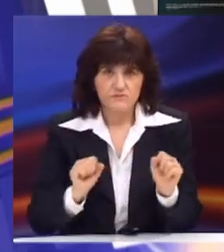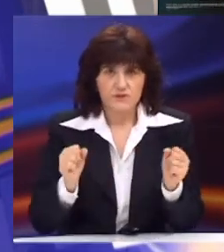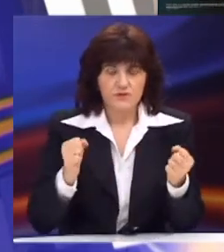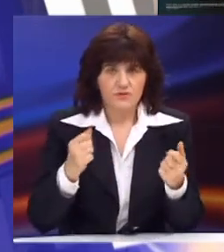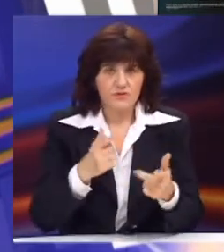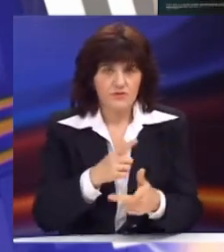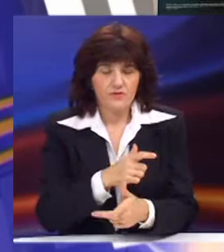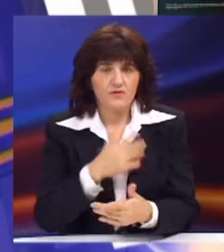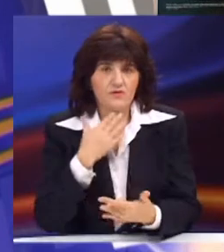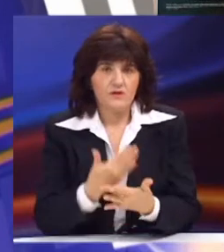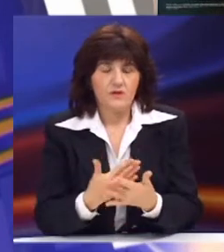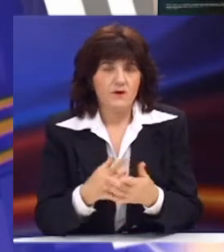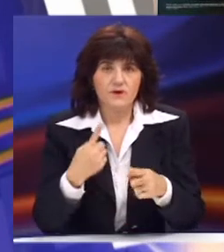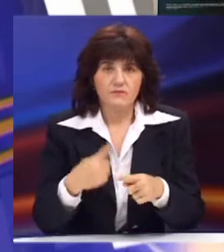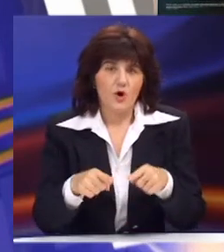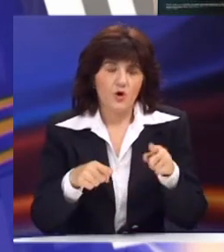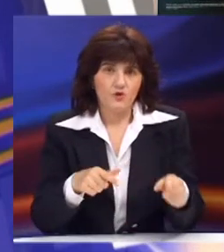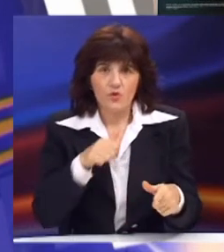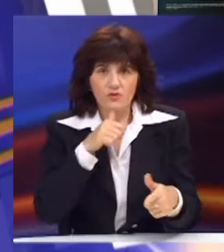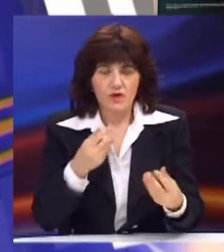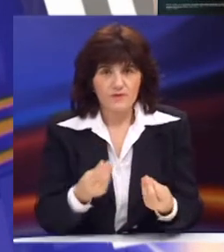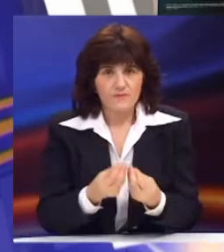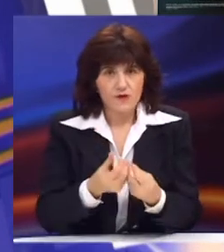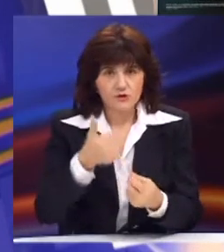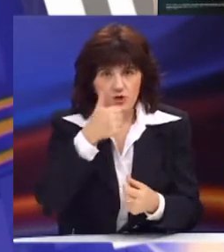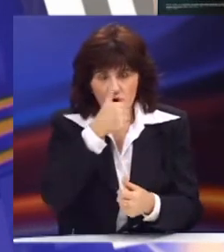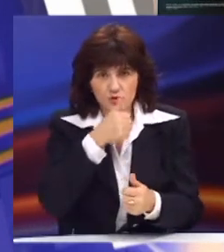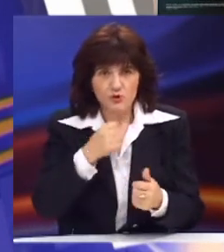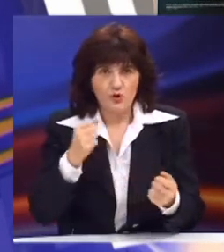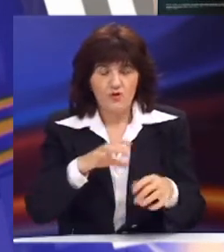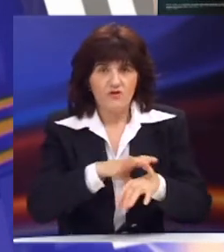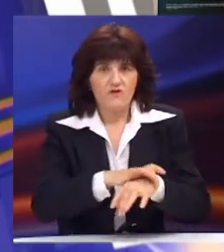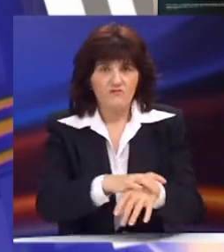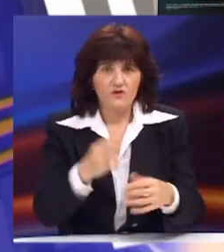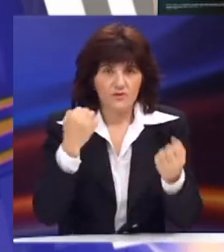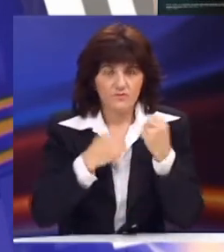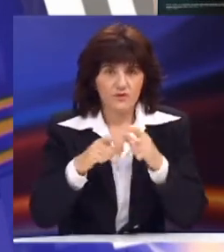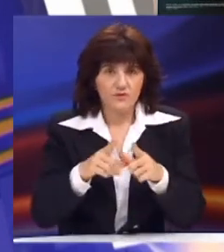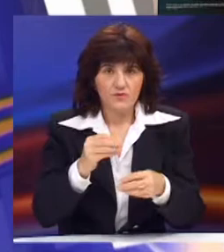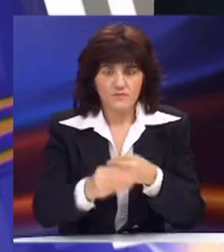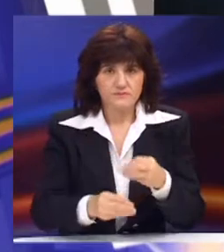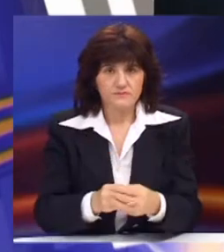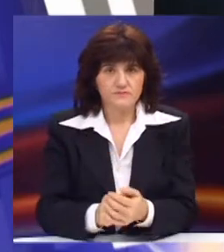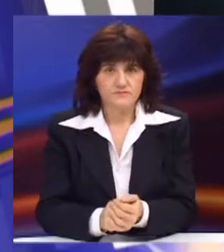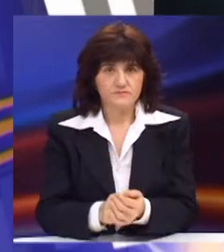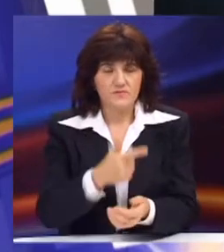bes, osjećanje nemoći, jer zapravo to je nešto što generiše pojavu nasilja u partnerskom